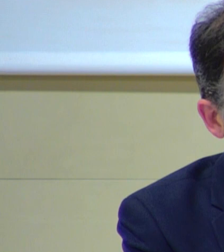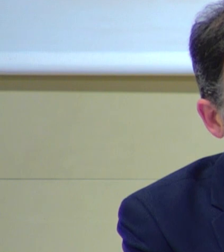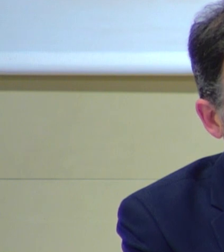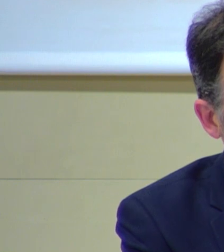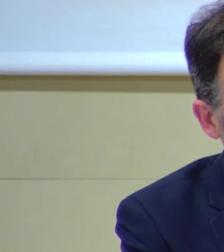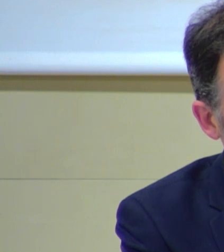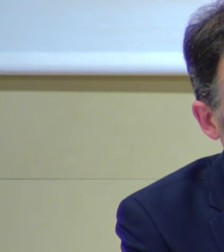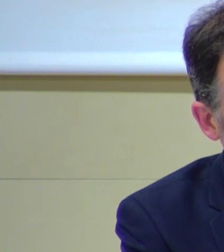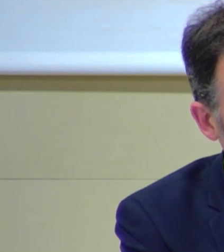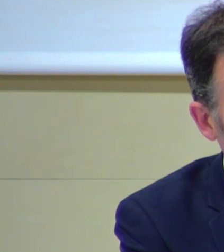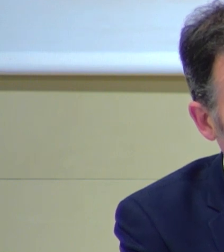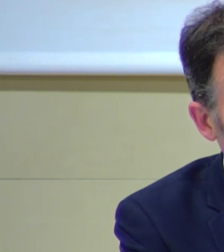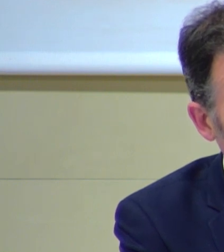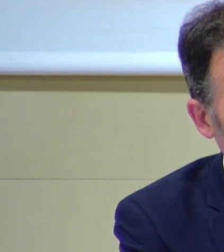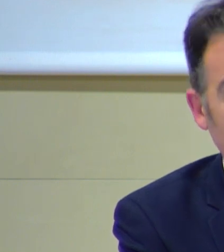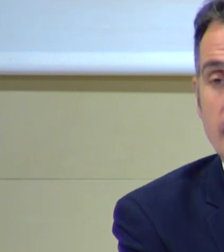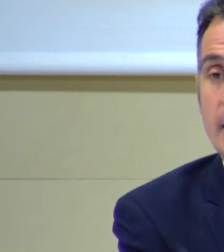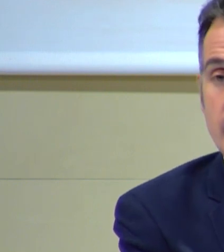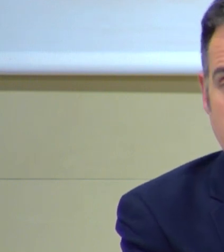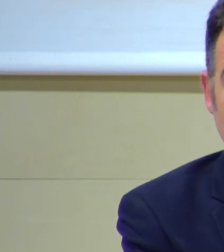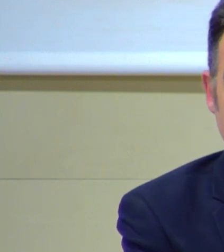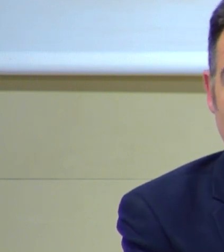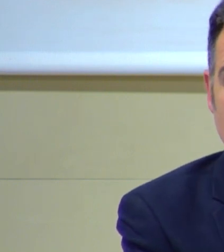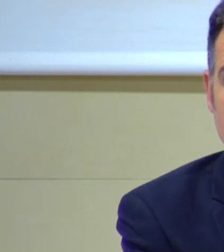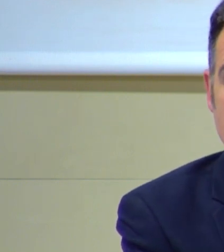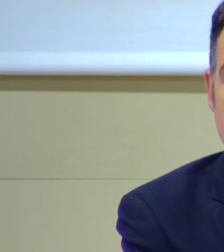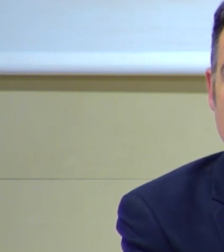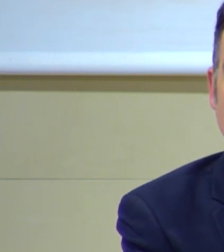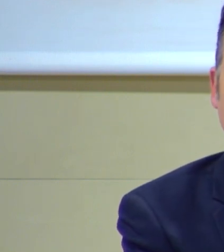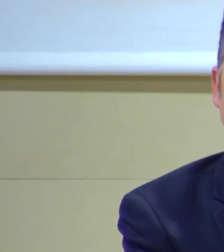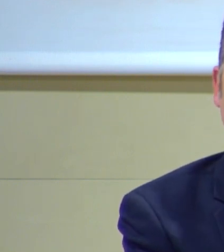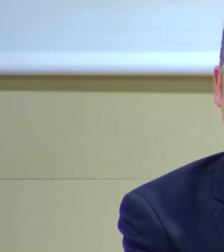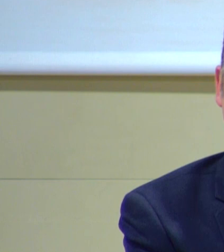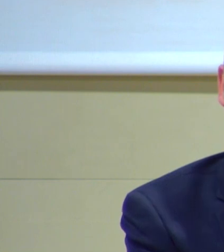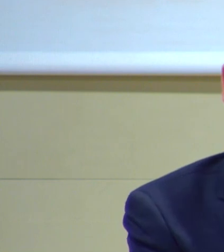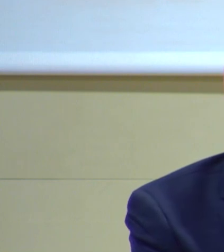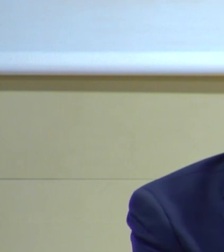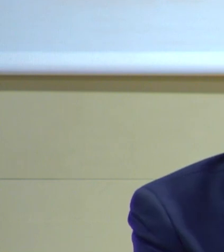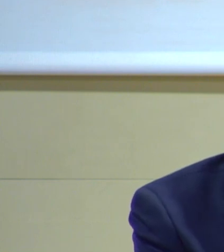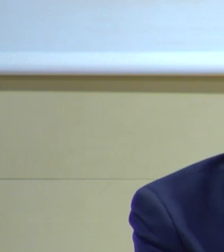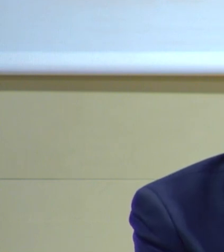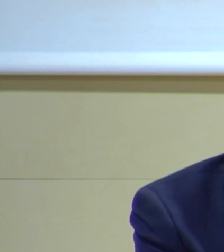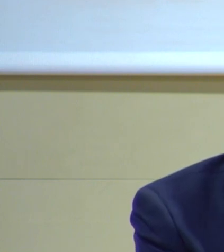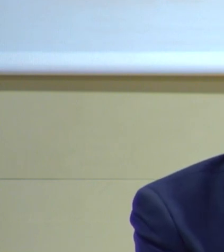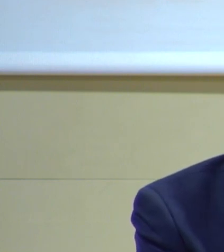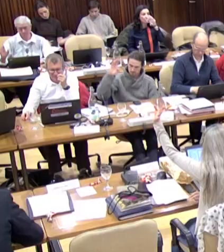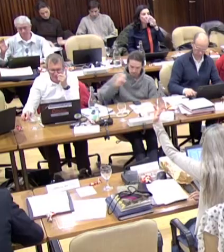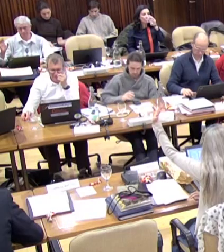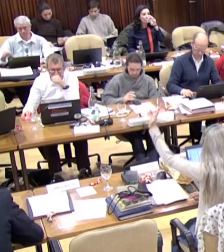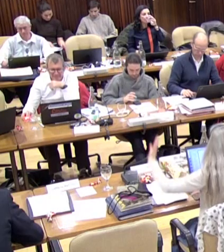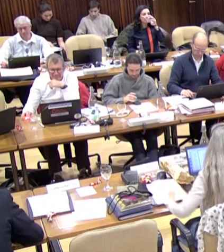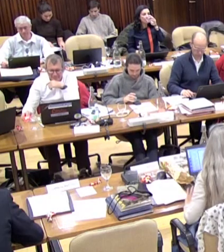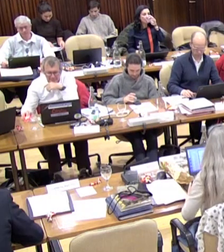convention de partenariat avec la banque alimentaire qu'il prend pas part au vote qui s'abstient qui votent contre votre pour unanimité